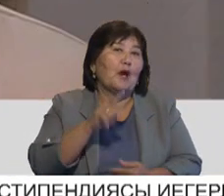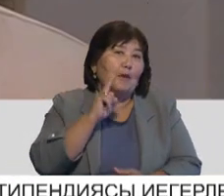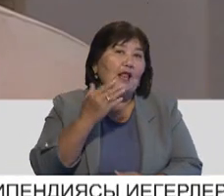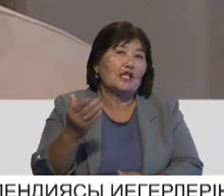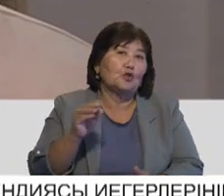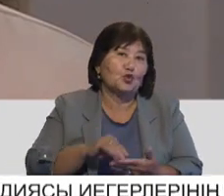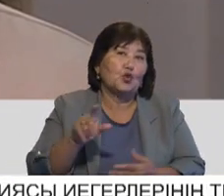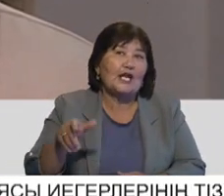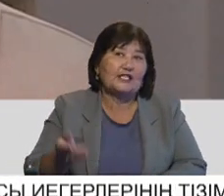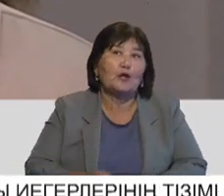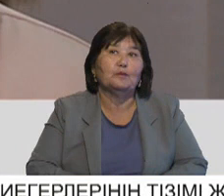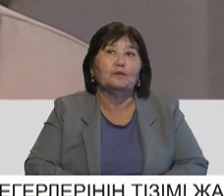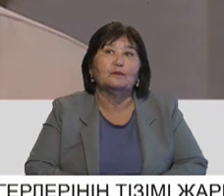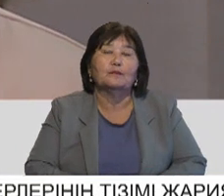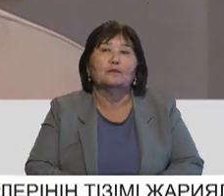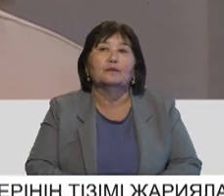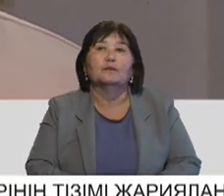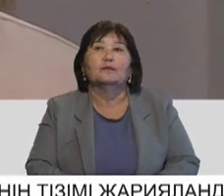журналистам.